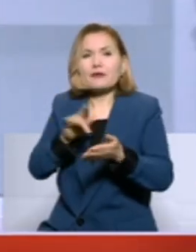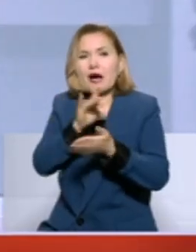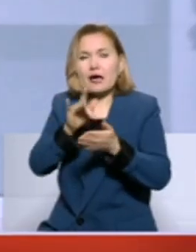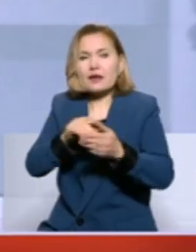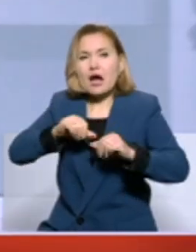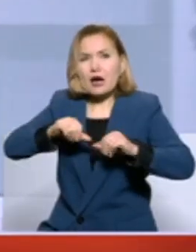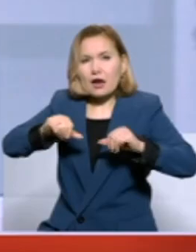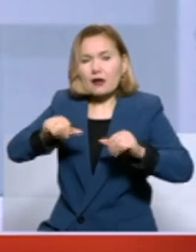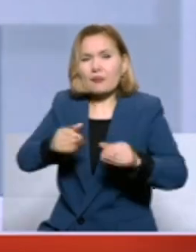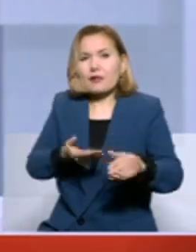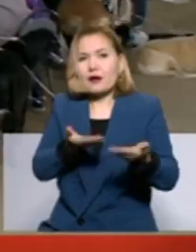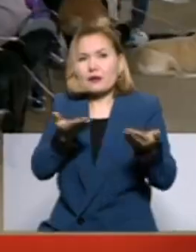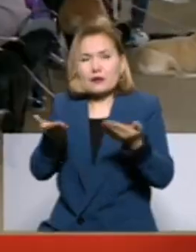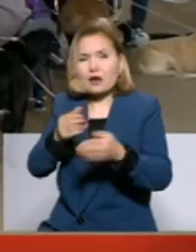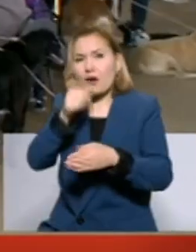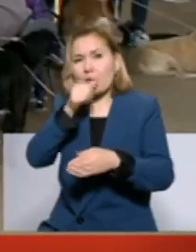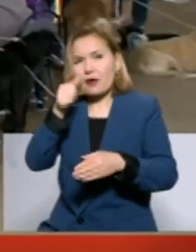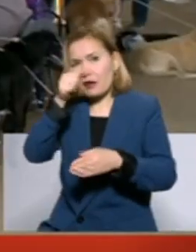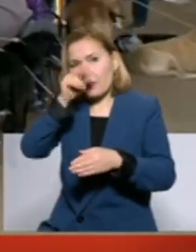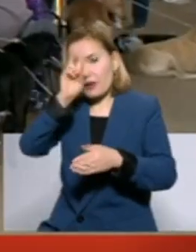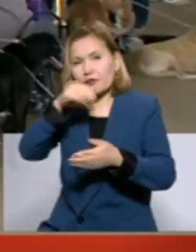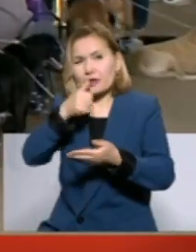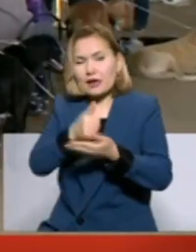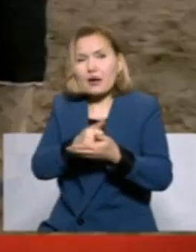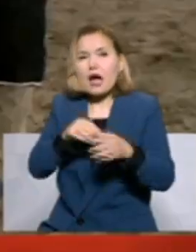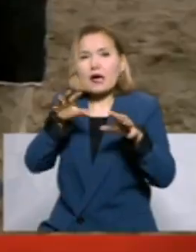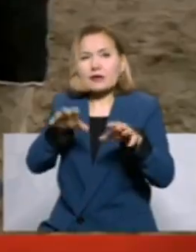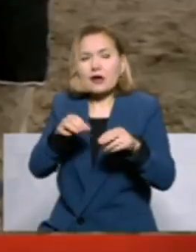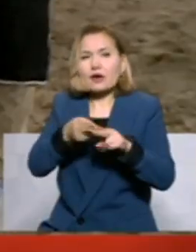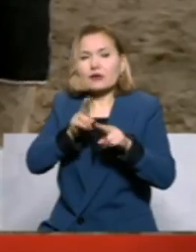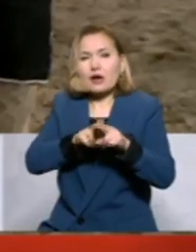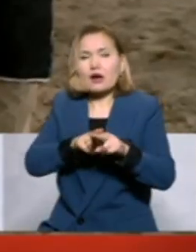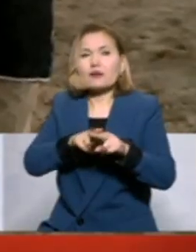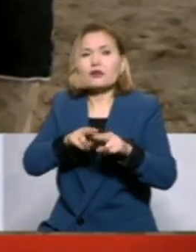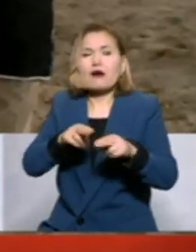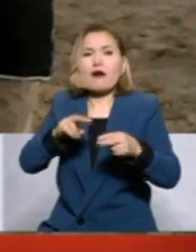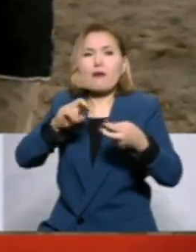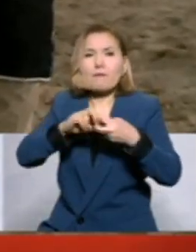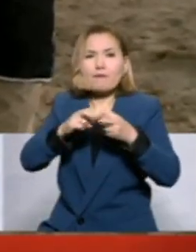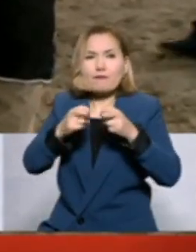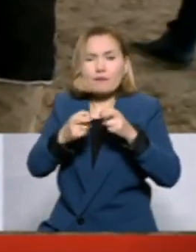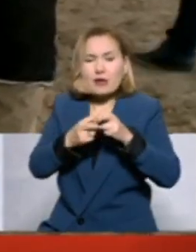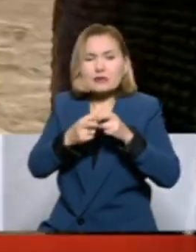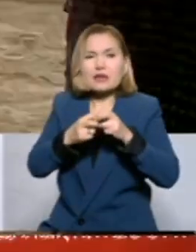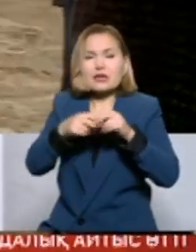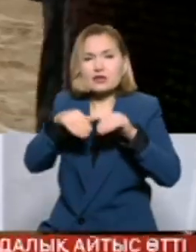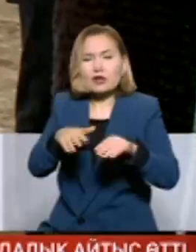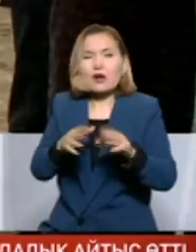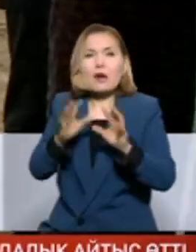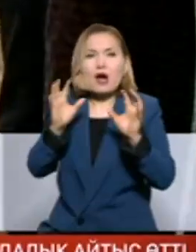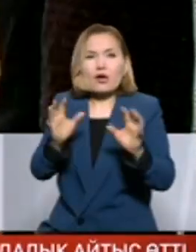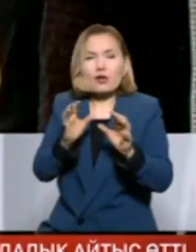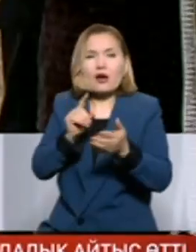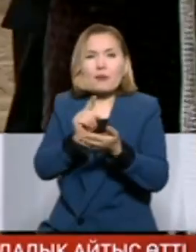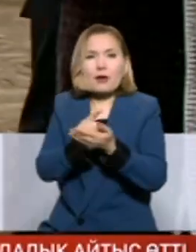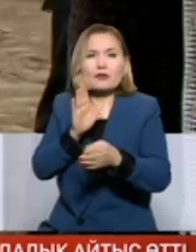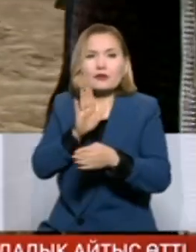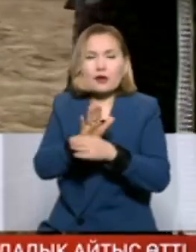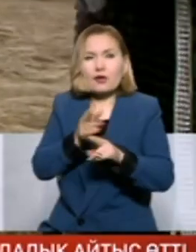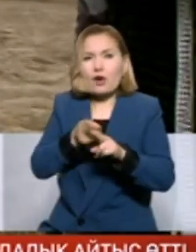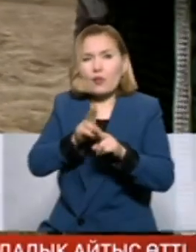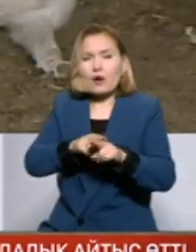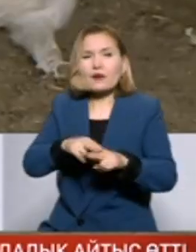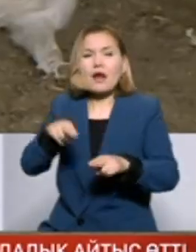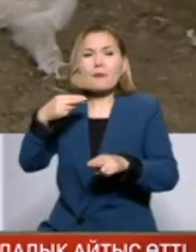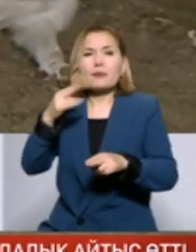сарапшылар шақырылған. Былтыр мемлекет басшысының өзі тазы мен төбетті қорғау мәселесін қолға алуды тапсырған болатын. Бұл шара сол тапсырманы